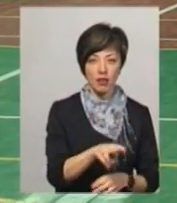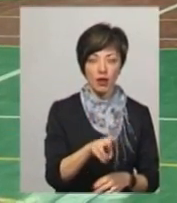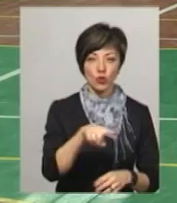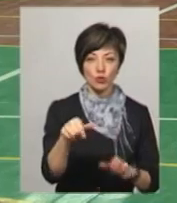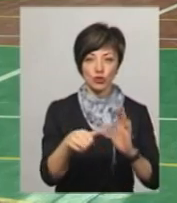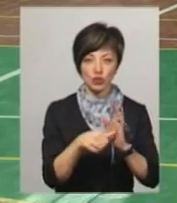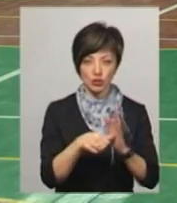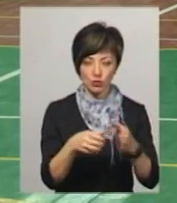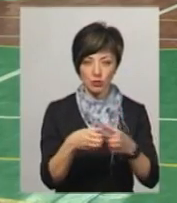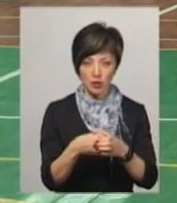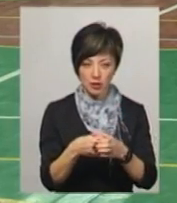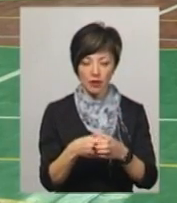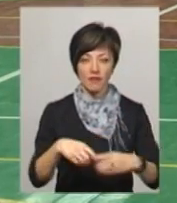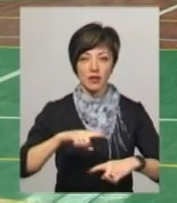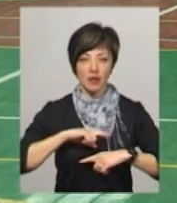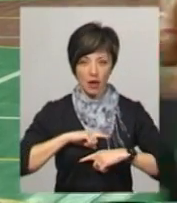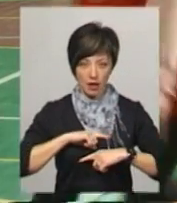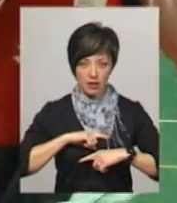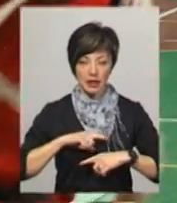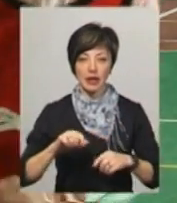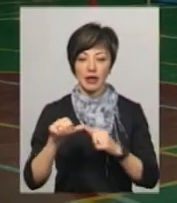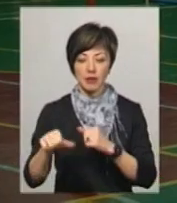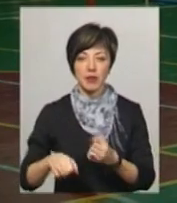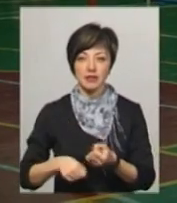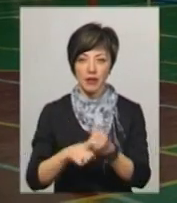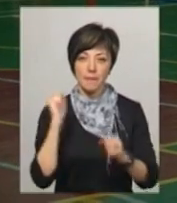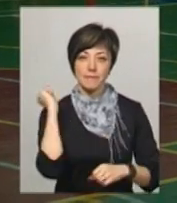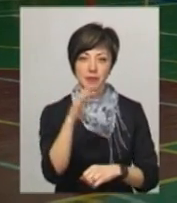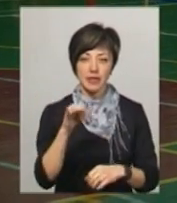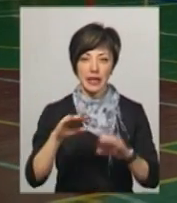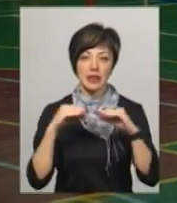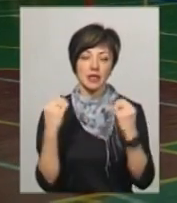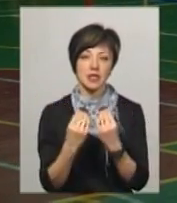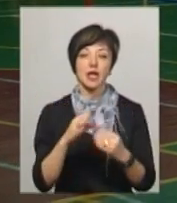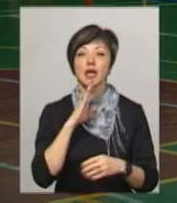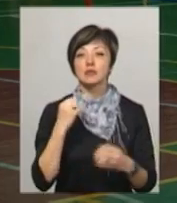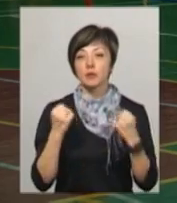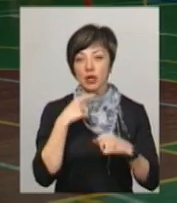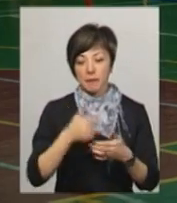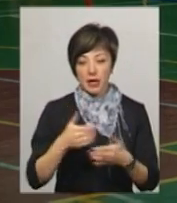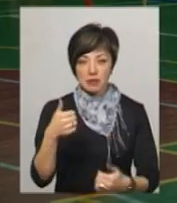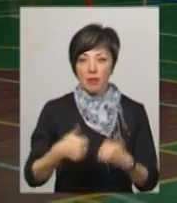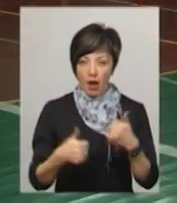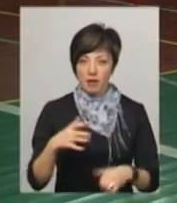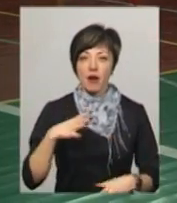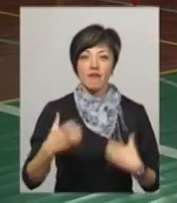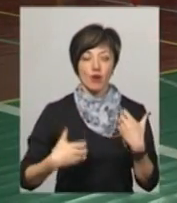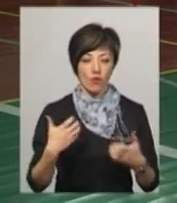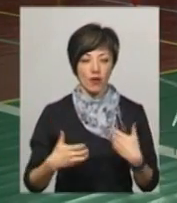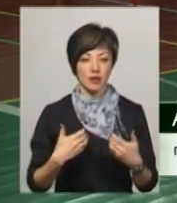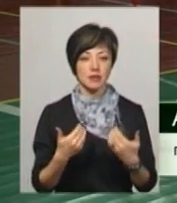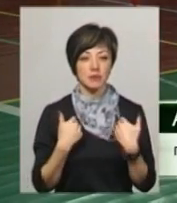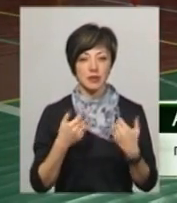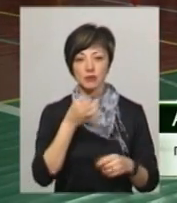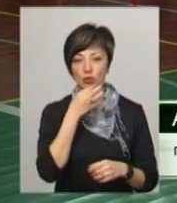номер 6 Анастасія Дроздова у фіналі, крім естафети, метала спис та диск. Спортсменка каже, перед змаганнями хвилювалась. Мені